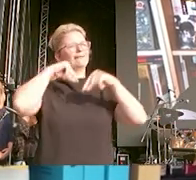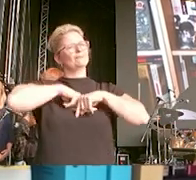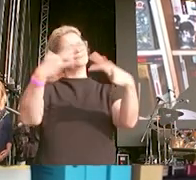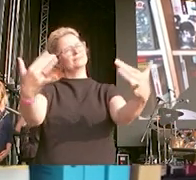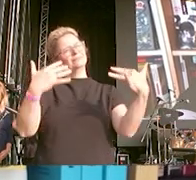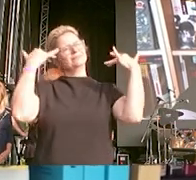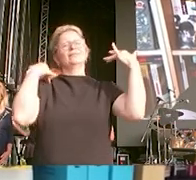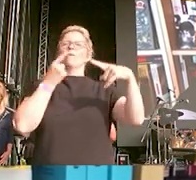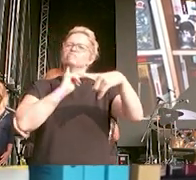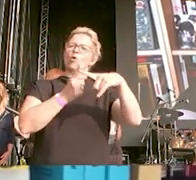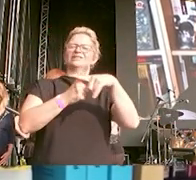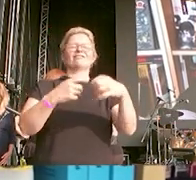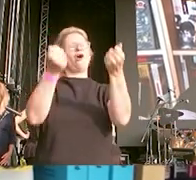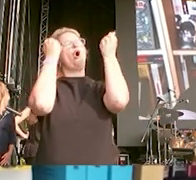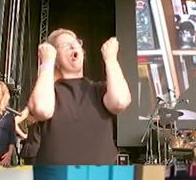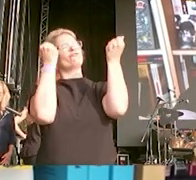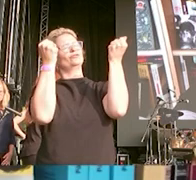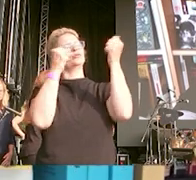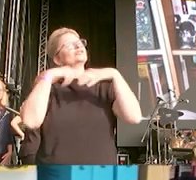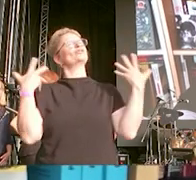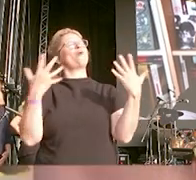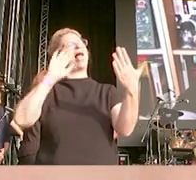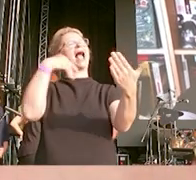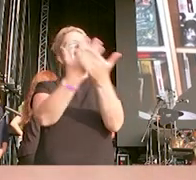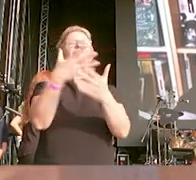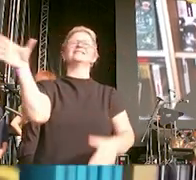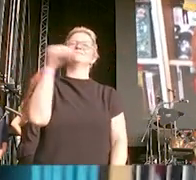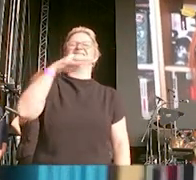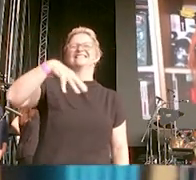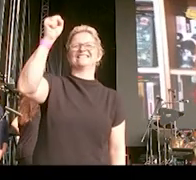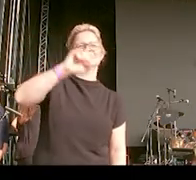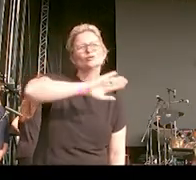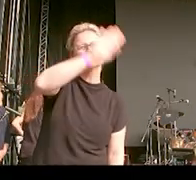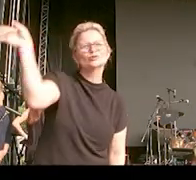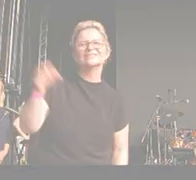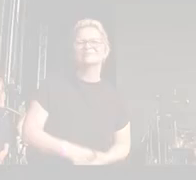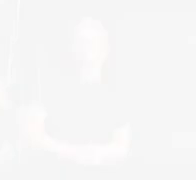dass wir am Ende siegreich aus dem Ganzen hervorgehen. Tschüss!